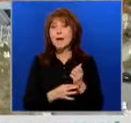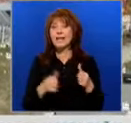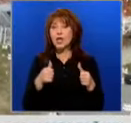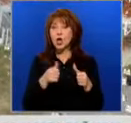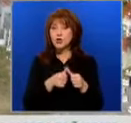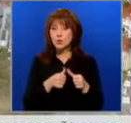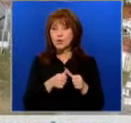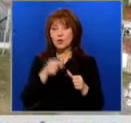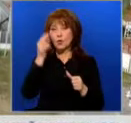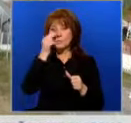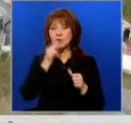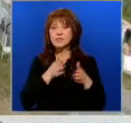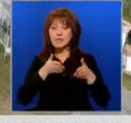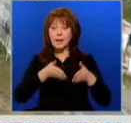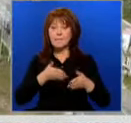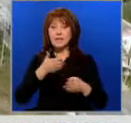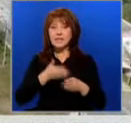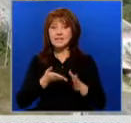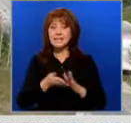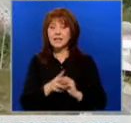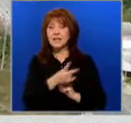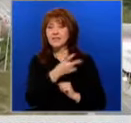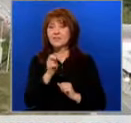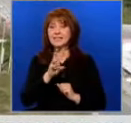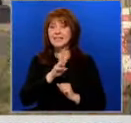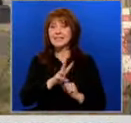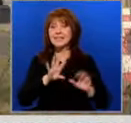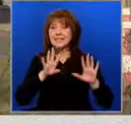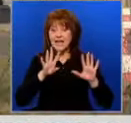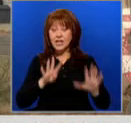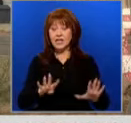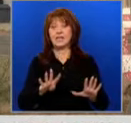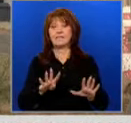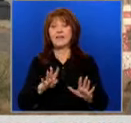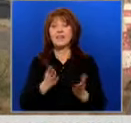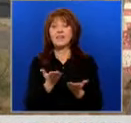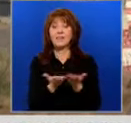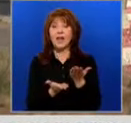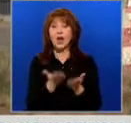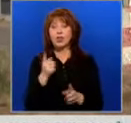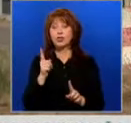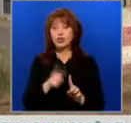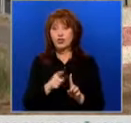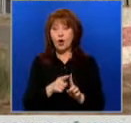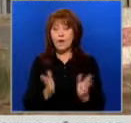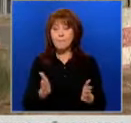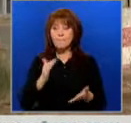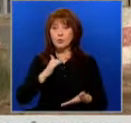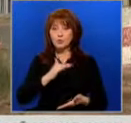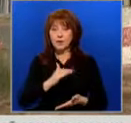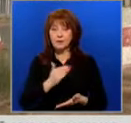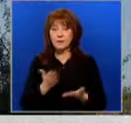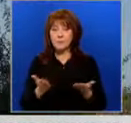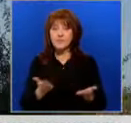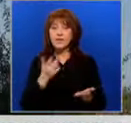от български пристанища към трети страни са тръгнали 239 000 тона рафинирани продукти, за които е проследено, че са претоварени в